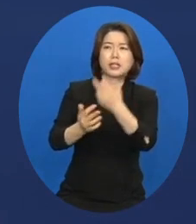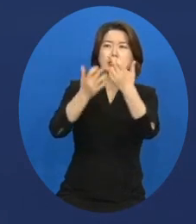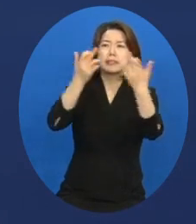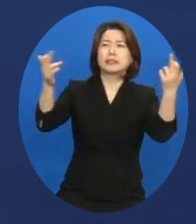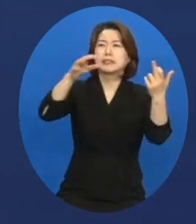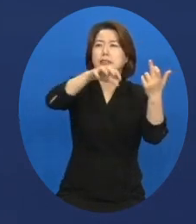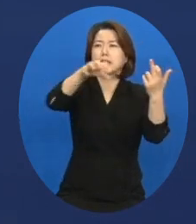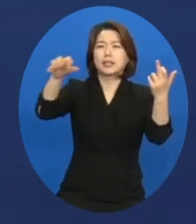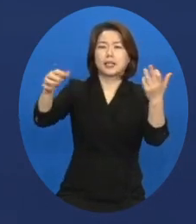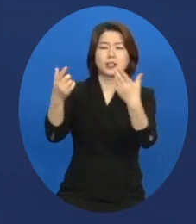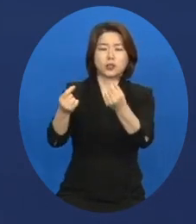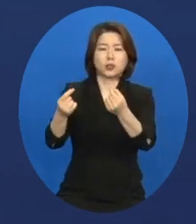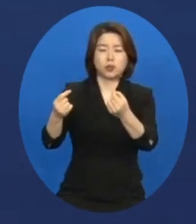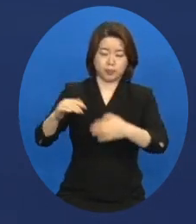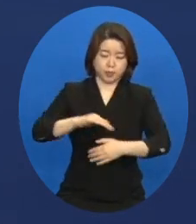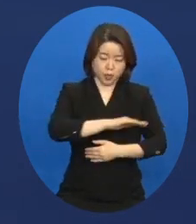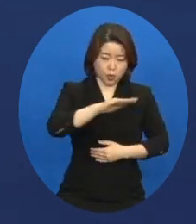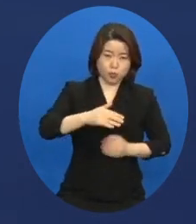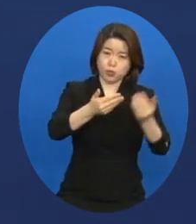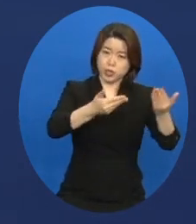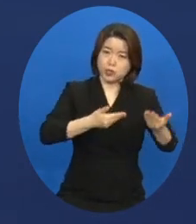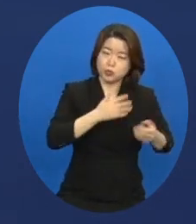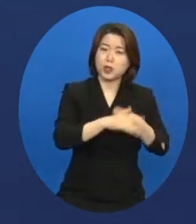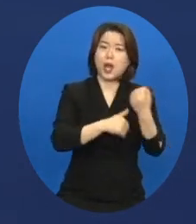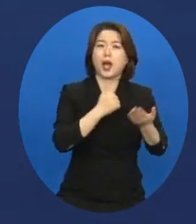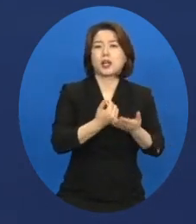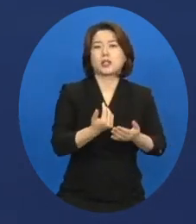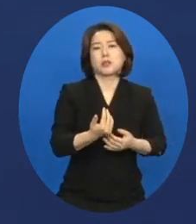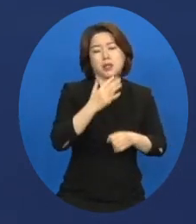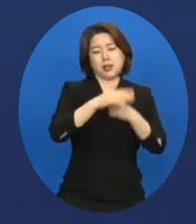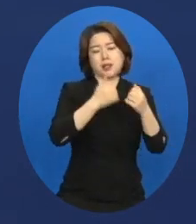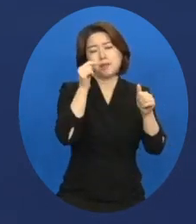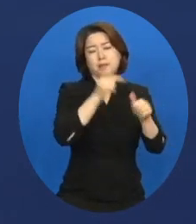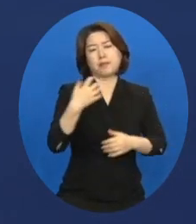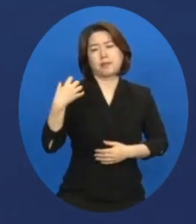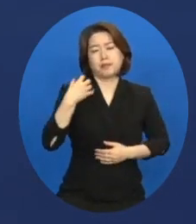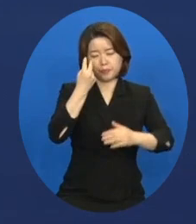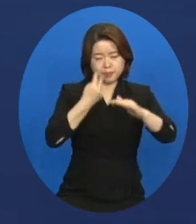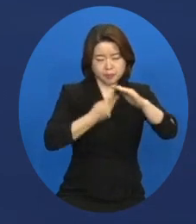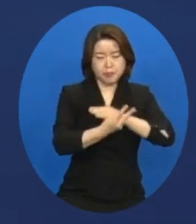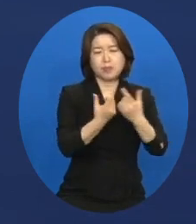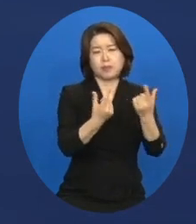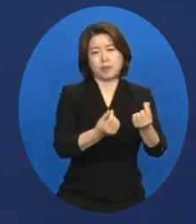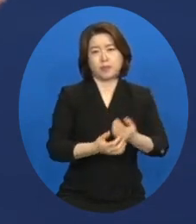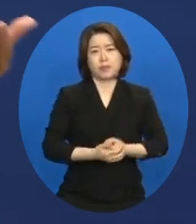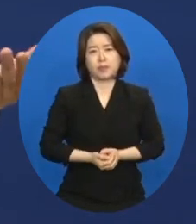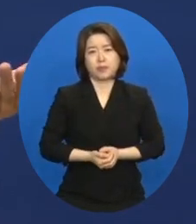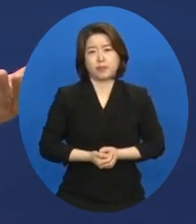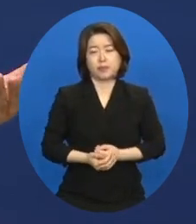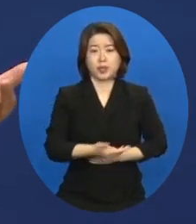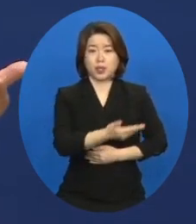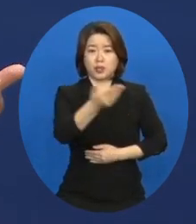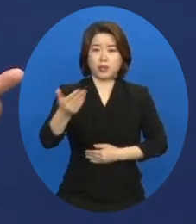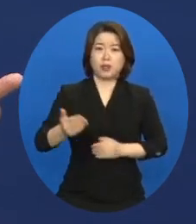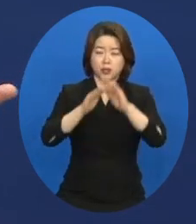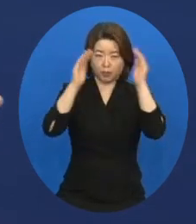같이 우리에게 주신 하나님의 사명의 비전입니다. 여러분